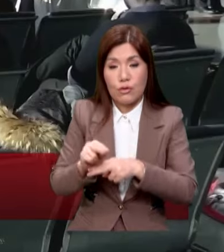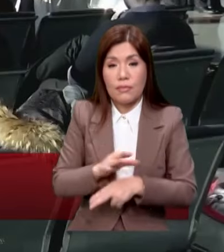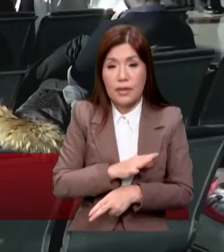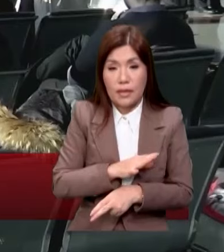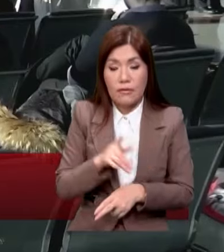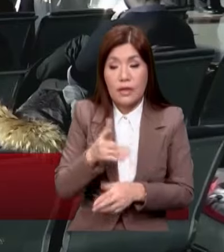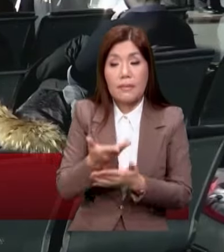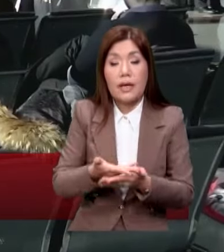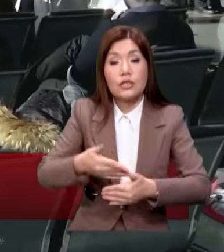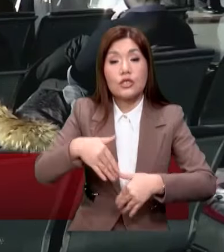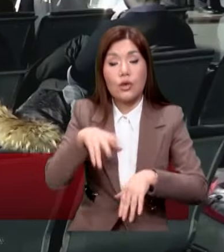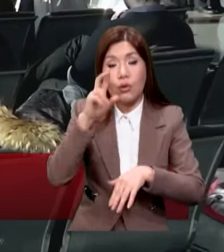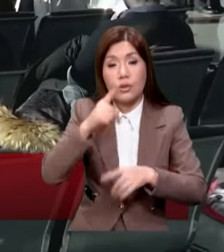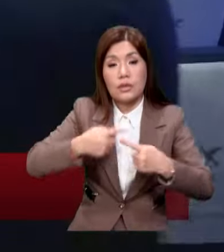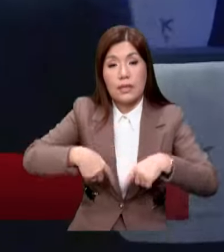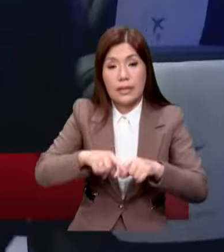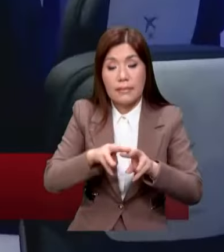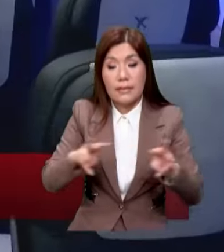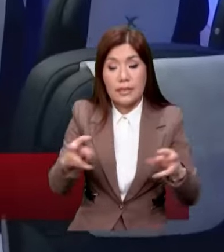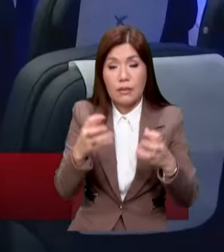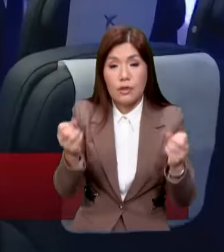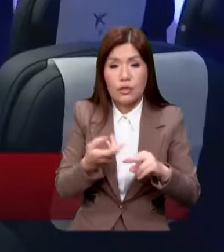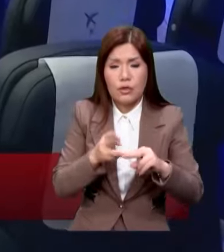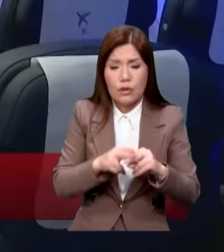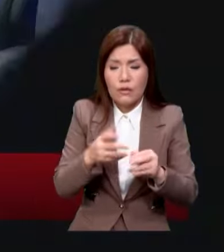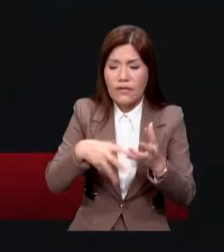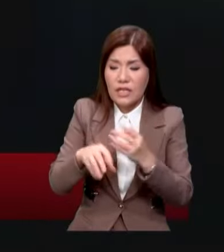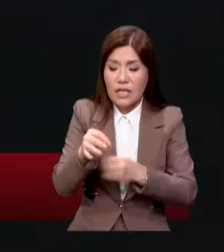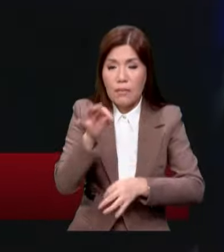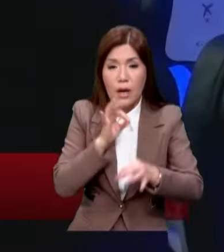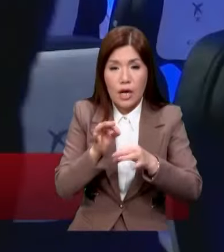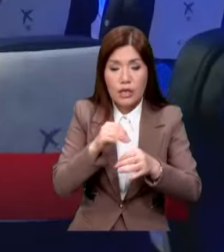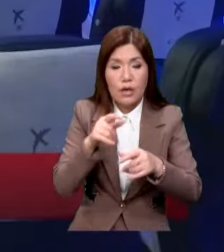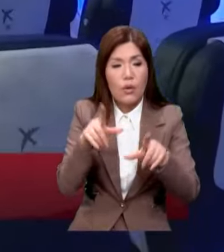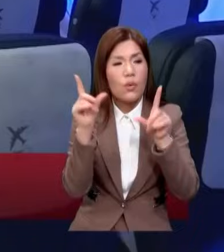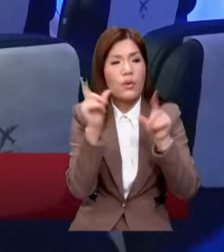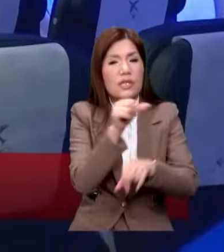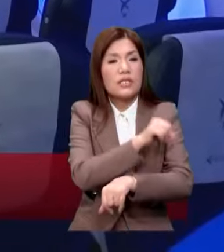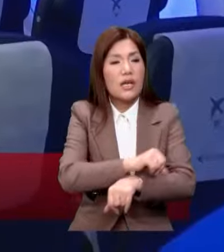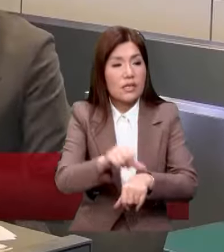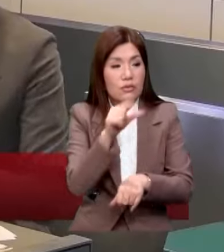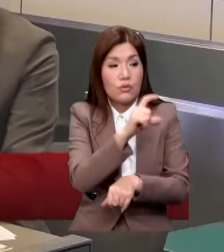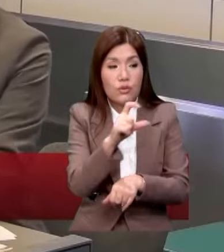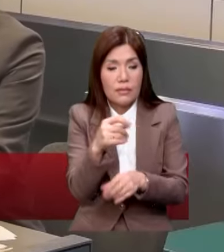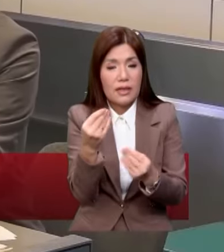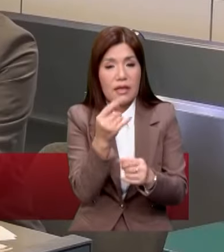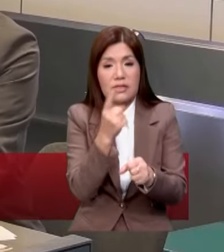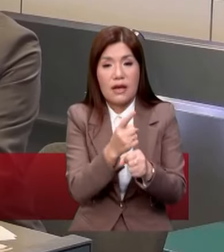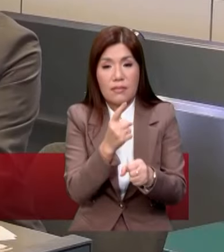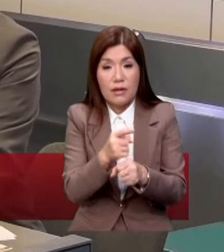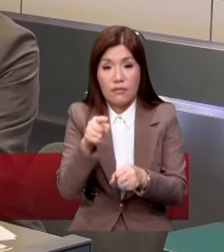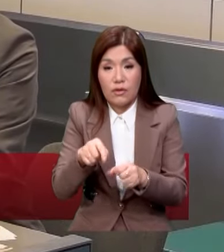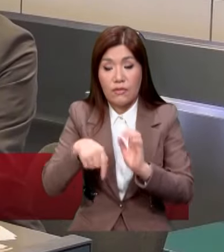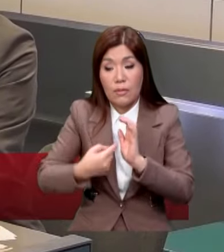По рекомендациям госаудиторов, Минздрав решил поголовно прекратить выдачу лекарств уезжающим за границу. Но некоторые эксперты считают, в